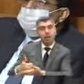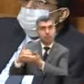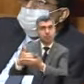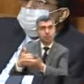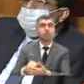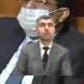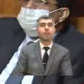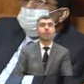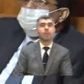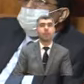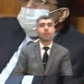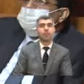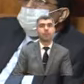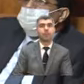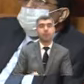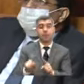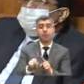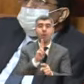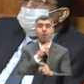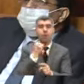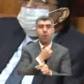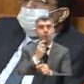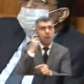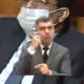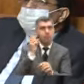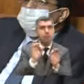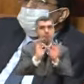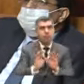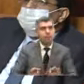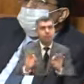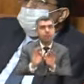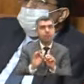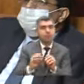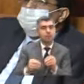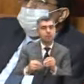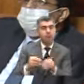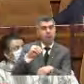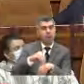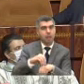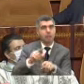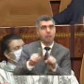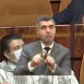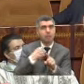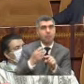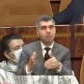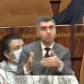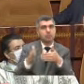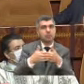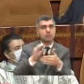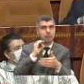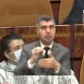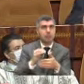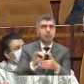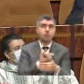هذا، اليس واش الحكومه ما كتفكرش انها تمددها ولا انها تعيد النظر في هذا القرار الجائر للمواطنين،